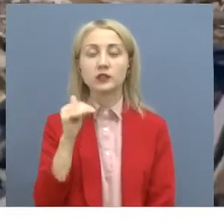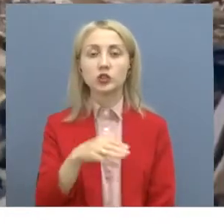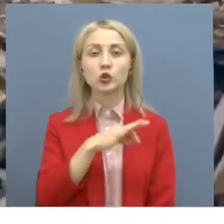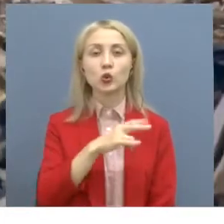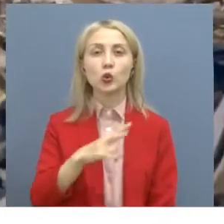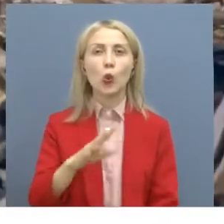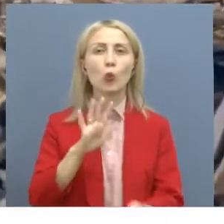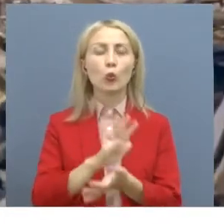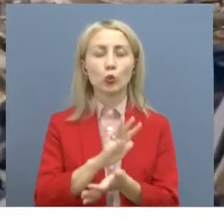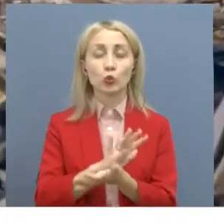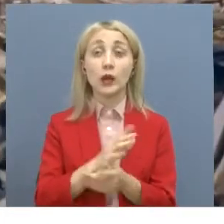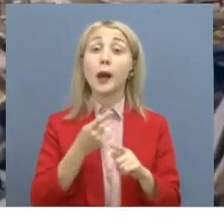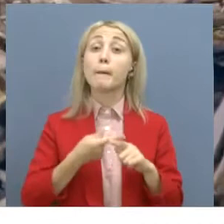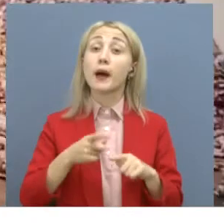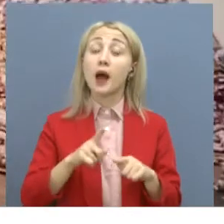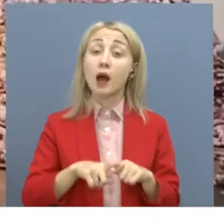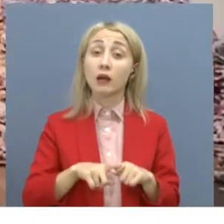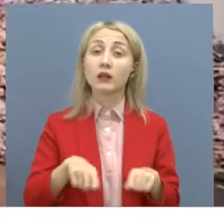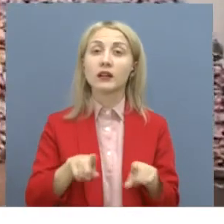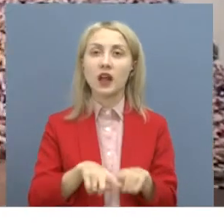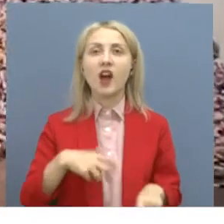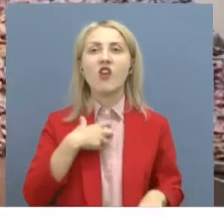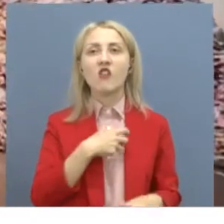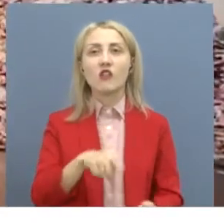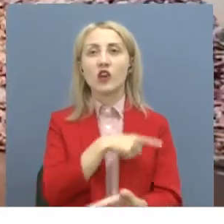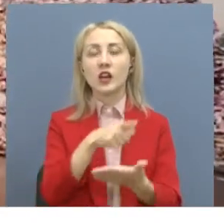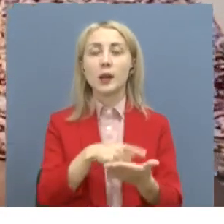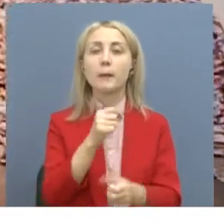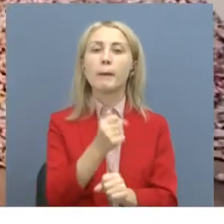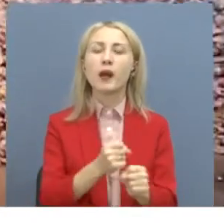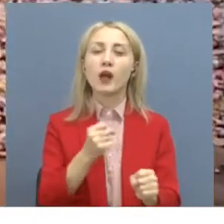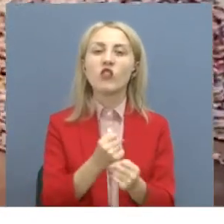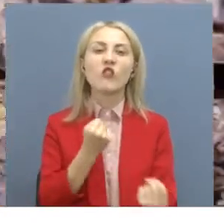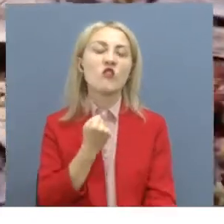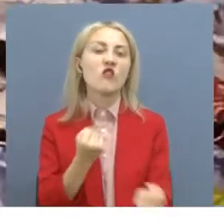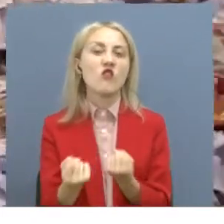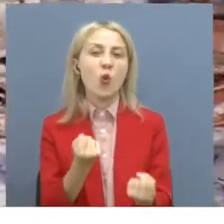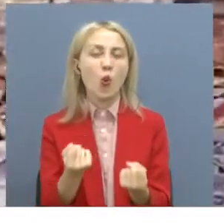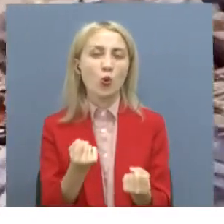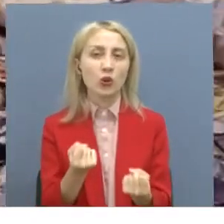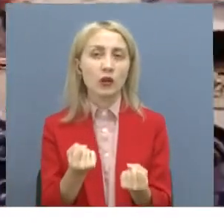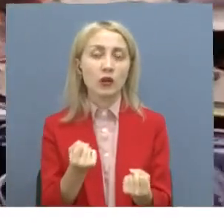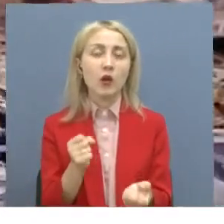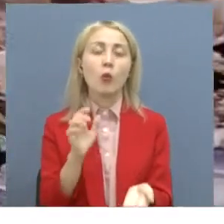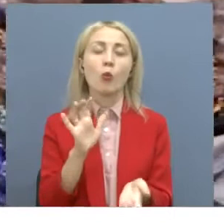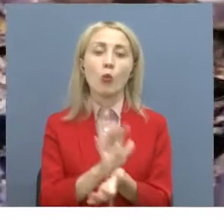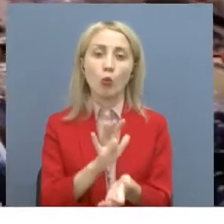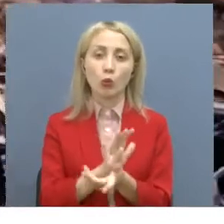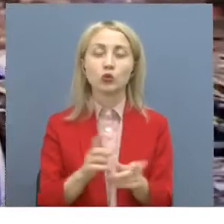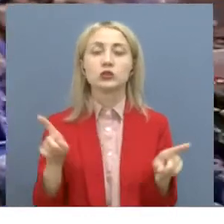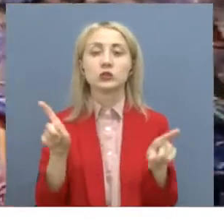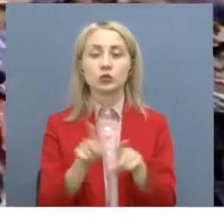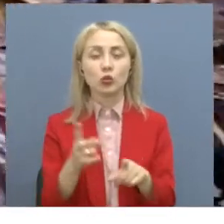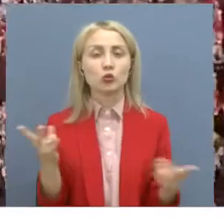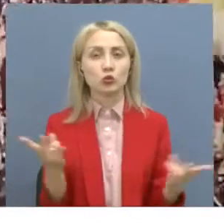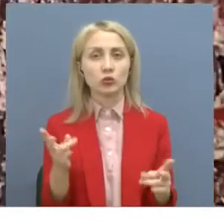жәшігіне жеткізуден басталады. Пайда таппақ түгіл арылалмай отырған қоқыстың табиғатқа да зияны күн санап артып келеді. Қазіргі таңда ел аумағында 125